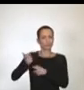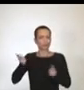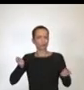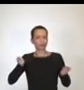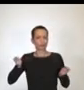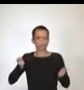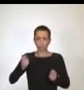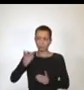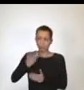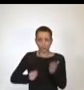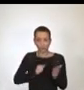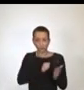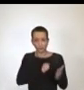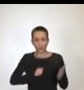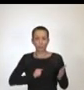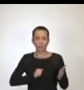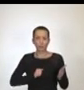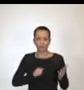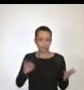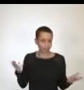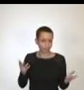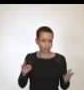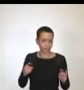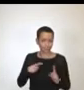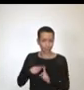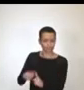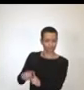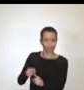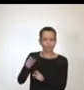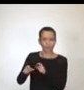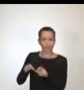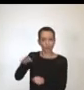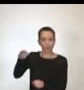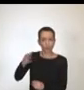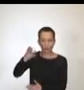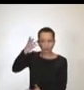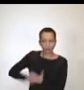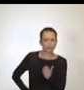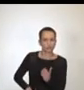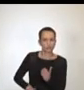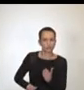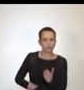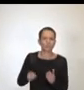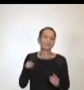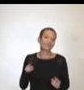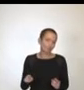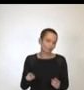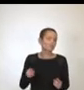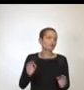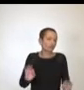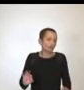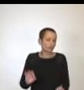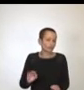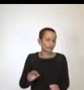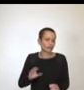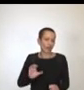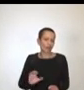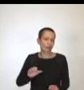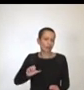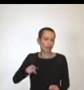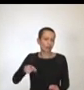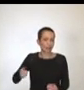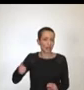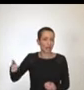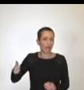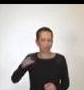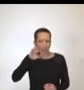pointe spécifiquement l'absence des élus. À noter que ça a été un des griefs retenus par l'ACPR et qui